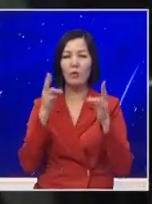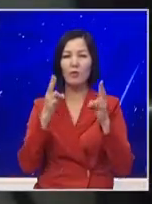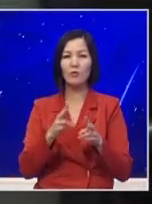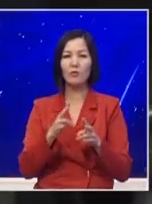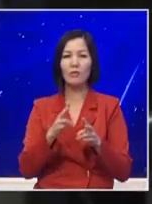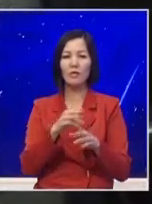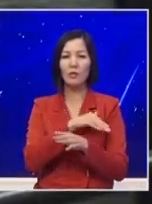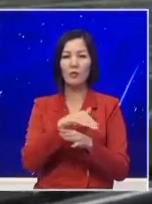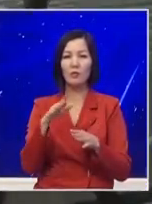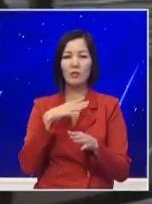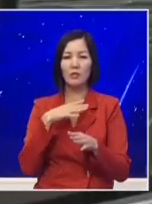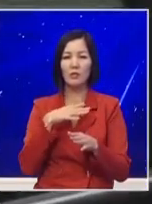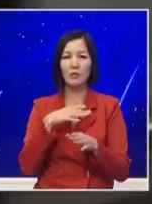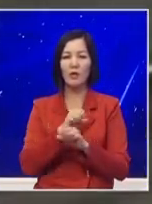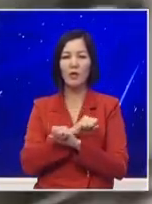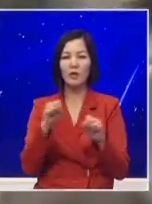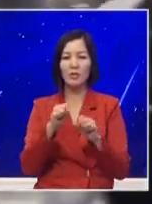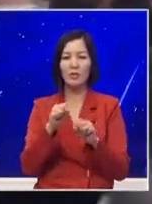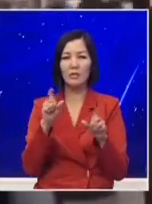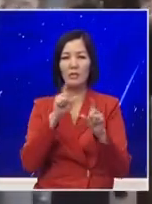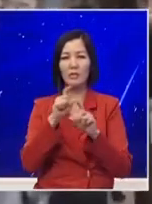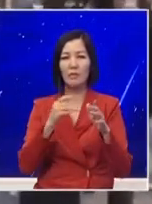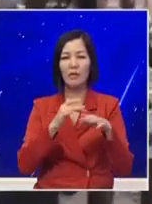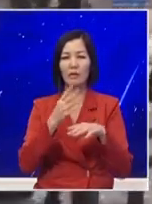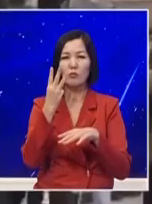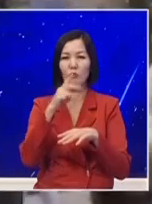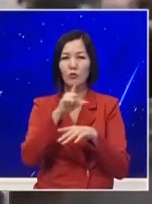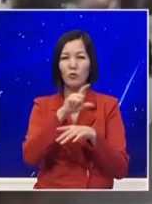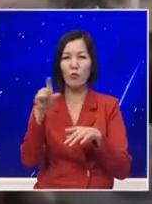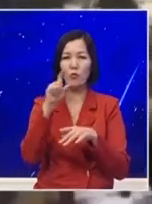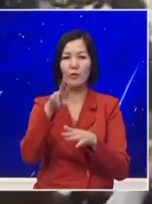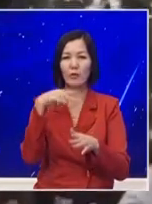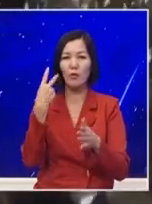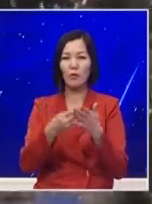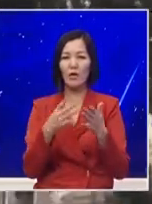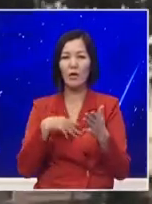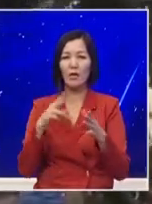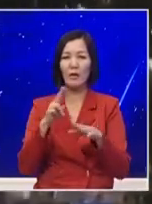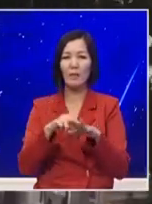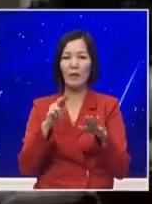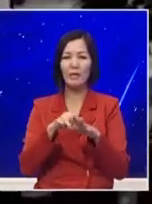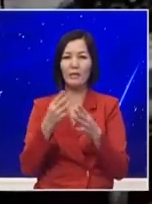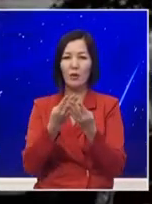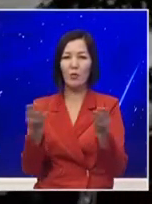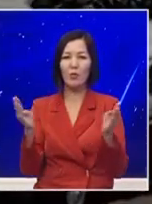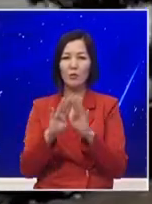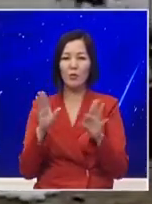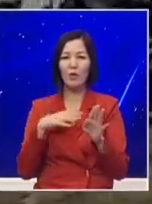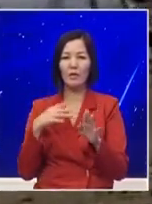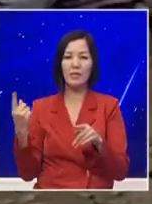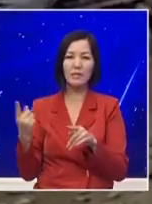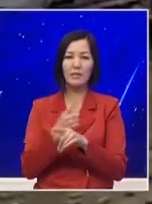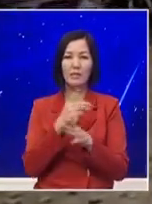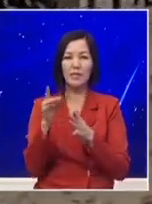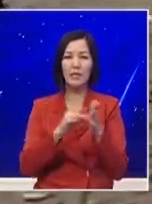Толедо көшесінде болған. Жарылыстан ғимараттың жоғарғы 3 қабаты опырылып құлаған. Полиция ол аймақты қоршауға алды. Алғашқы келіп